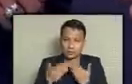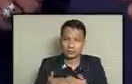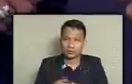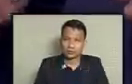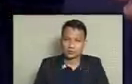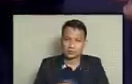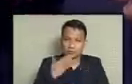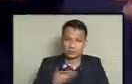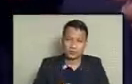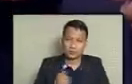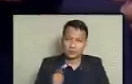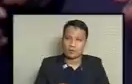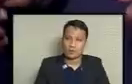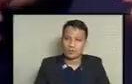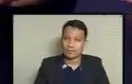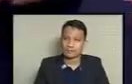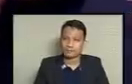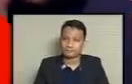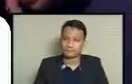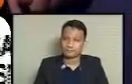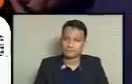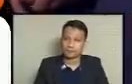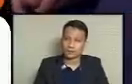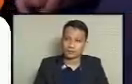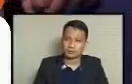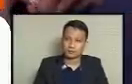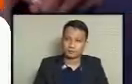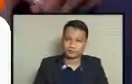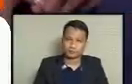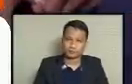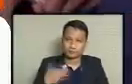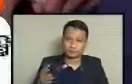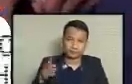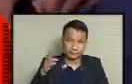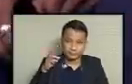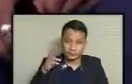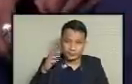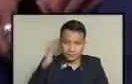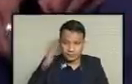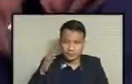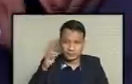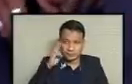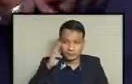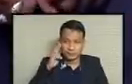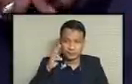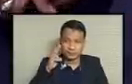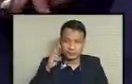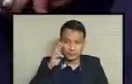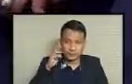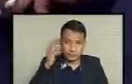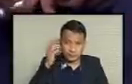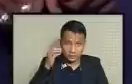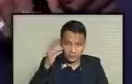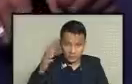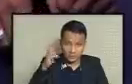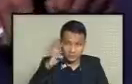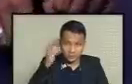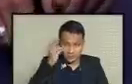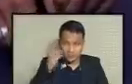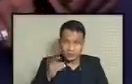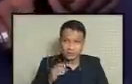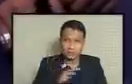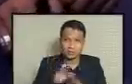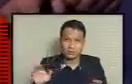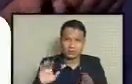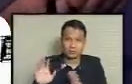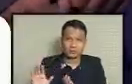Welcome po, sir. Welcome Thank po. You. Mr. Mr. Bick. Opo, idol. Okay, opo. Wala